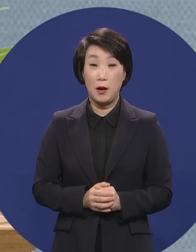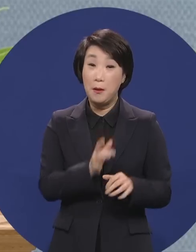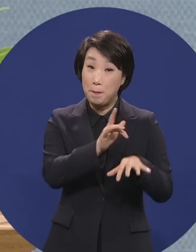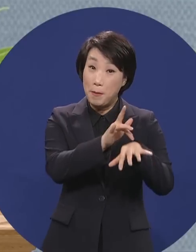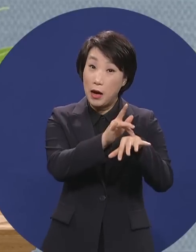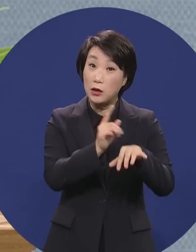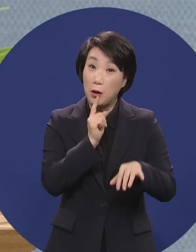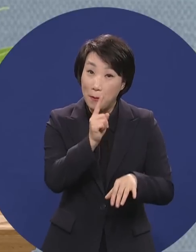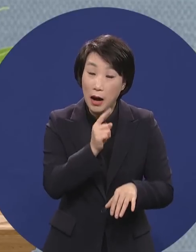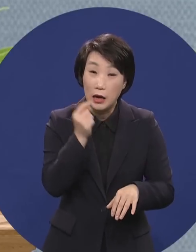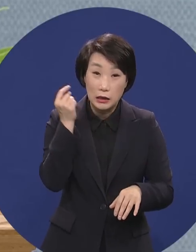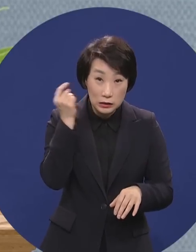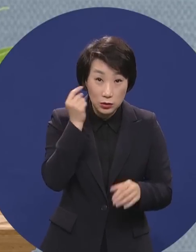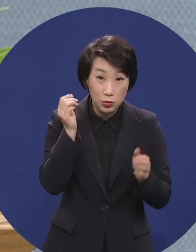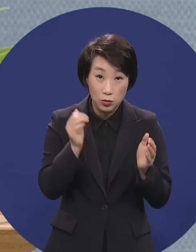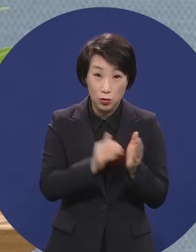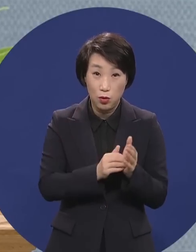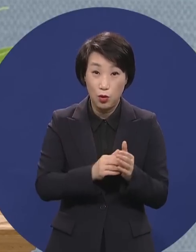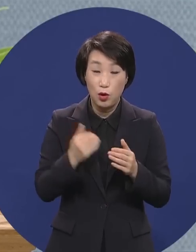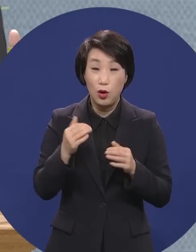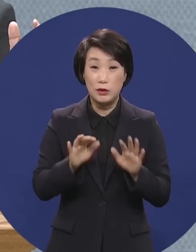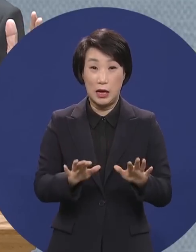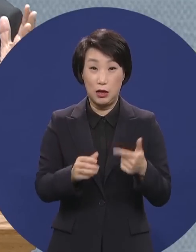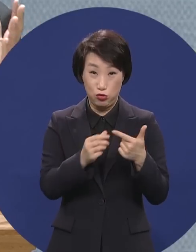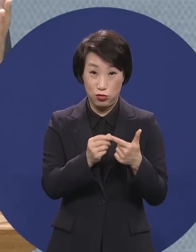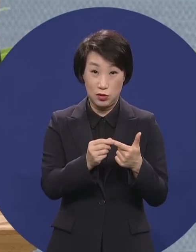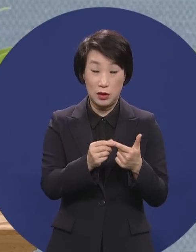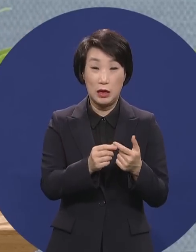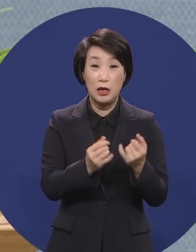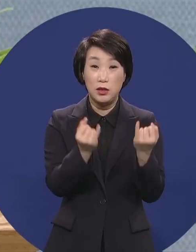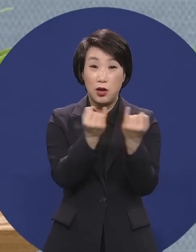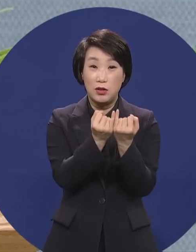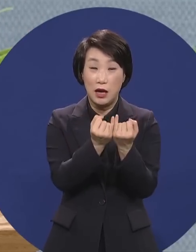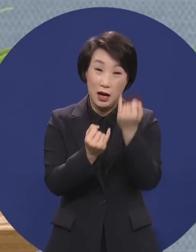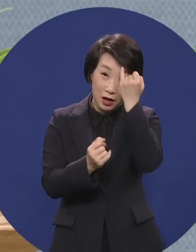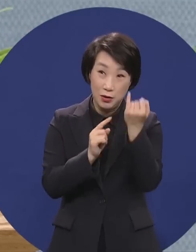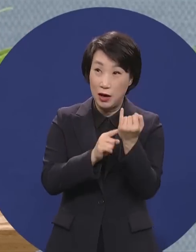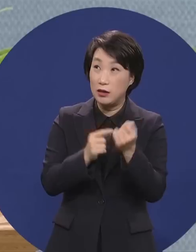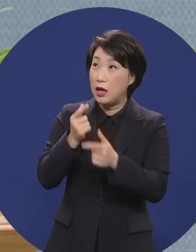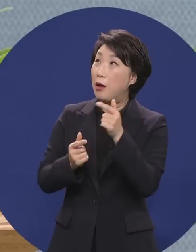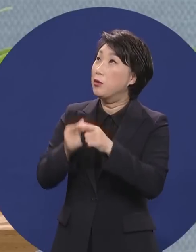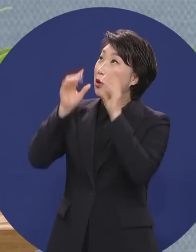마귀 말을 듣고 6절의 여자가 그 나무를 본즉